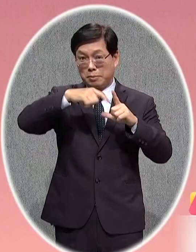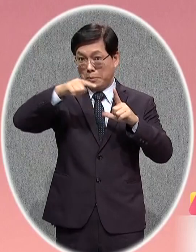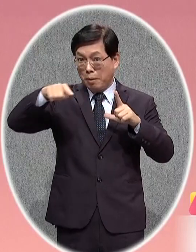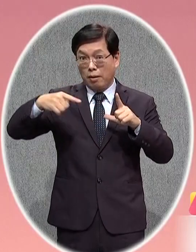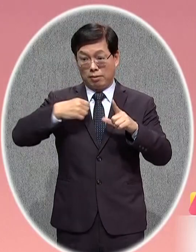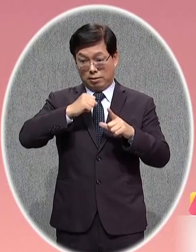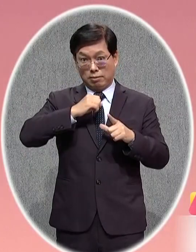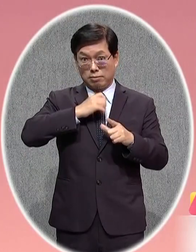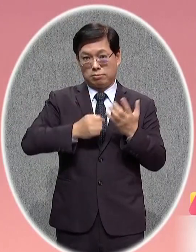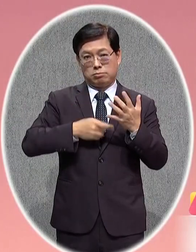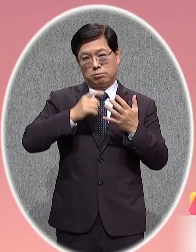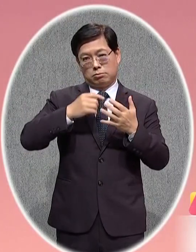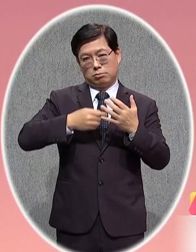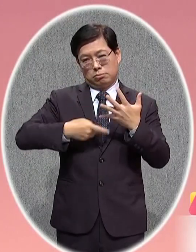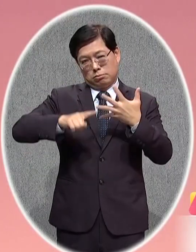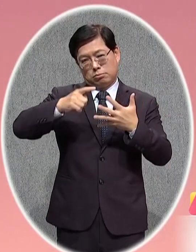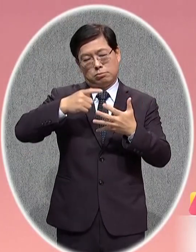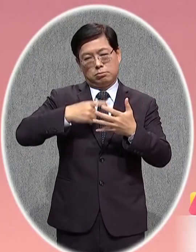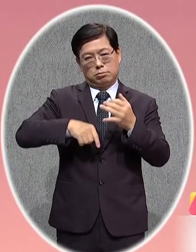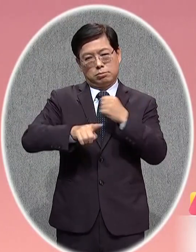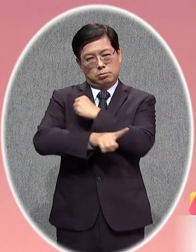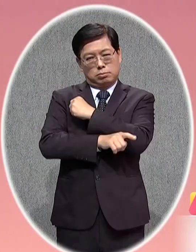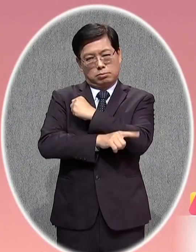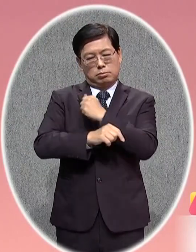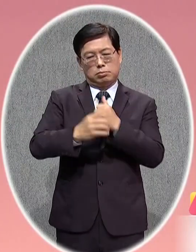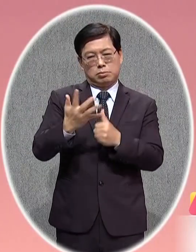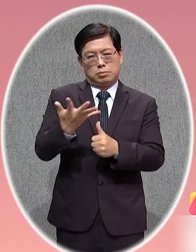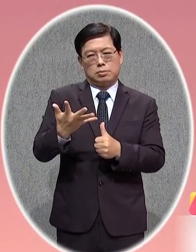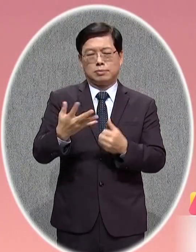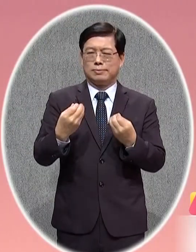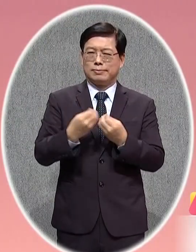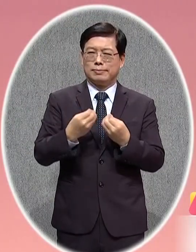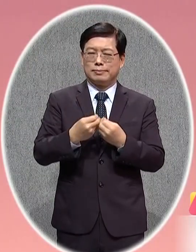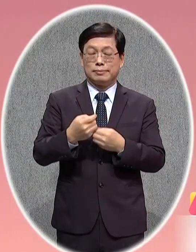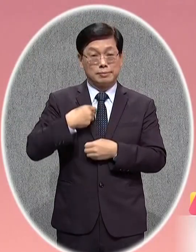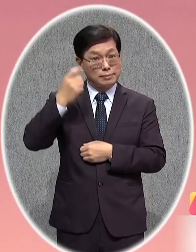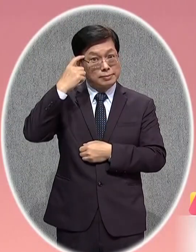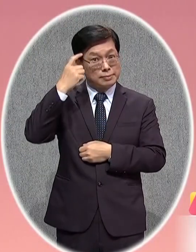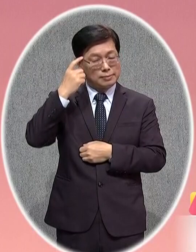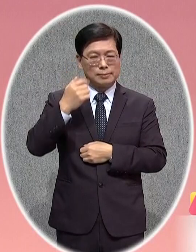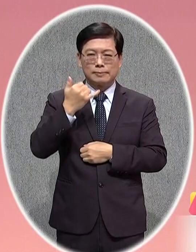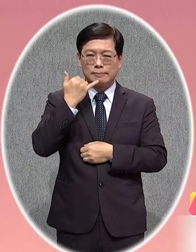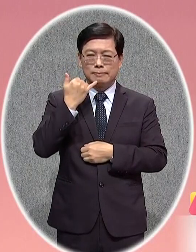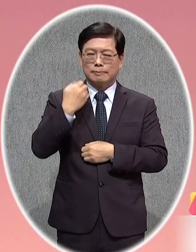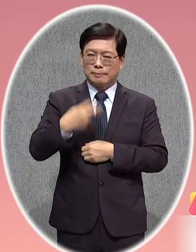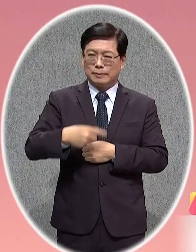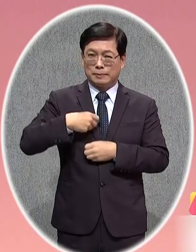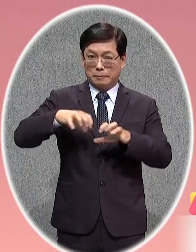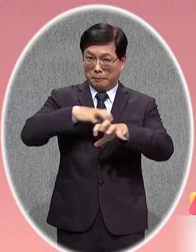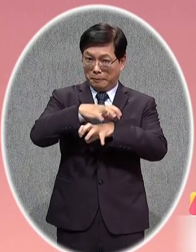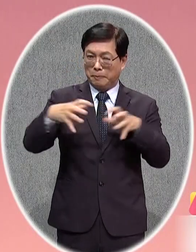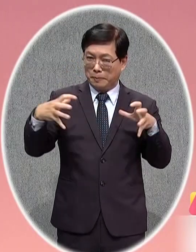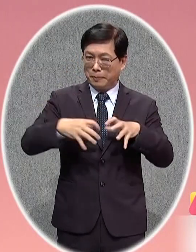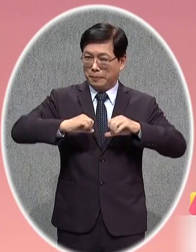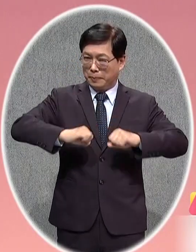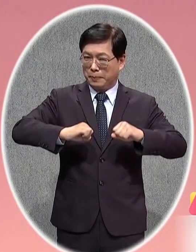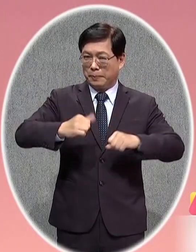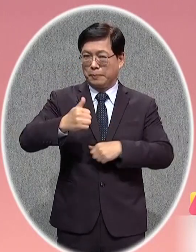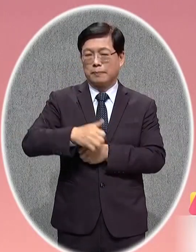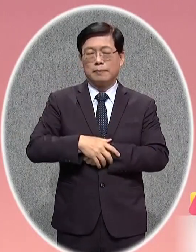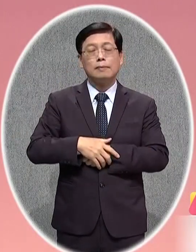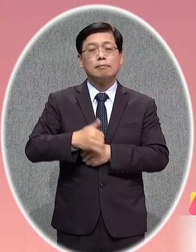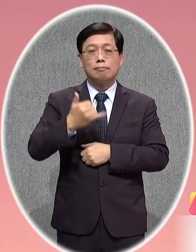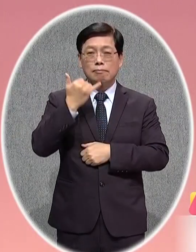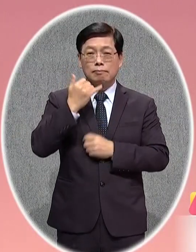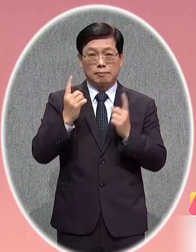湾是全球倒数第5名，哎，我们真的要好好想一想，怎么样能够和我们的环境共好，我们要